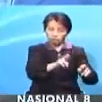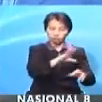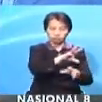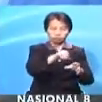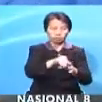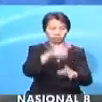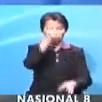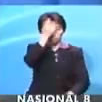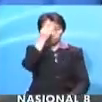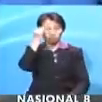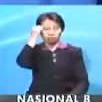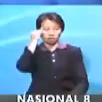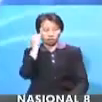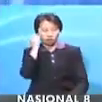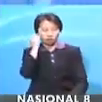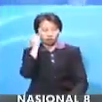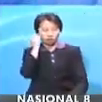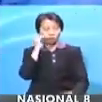bekas